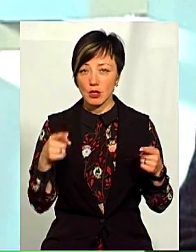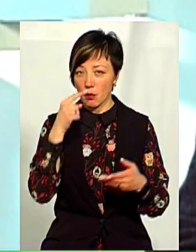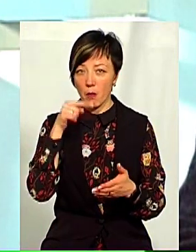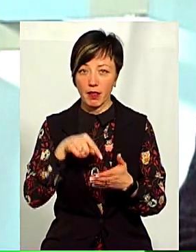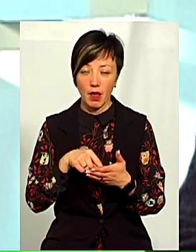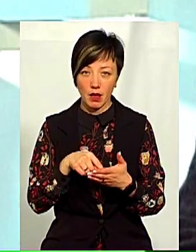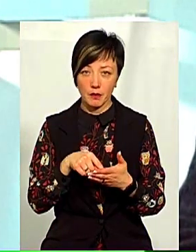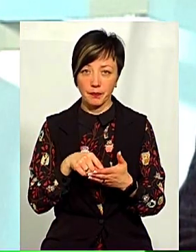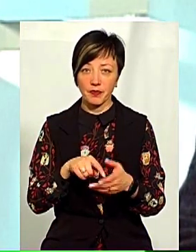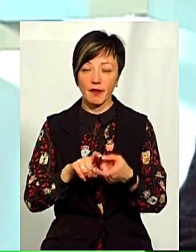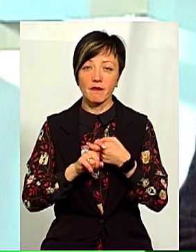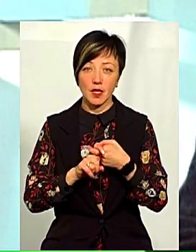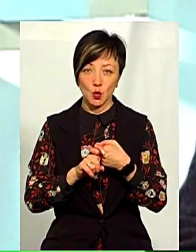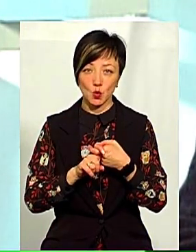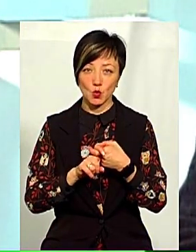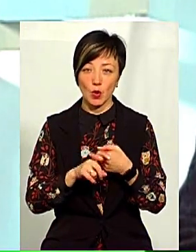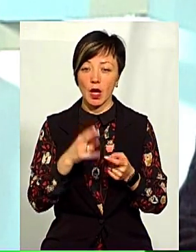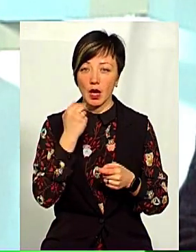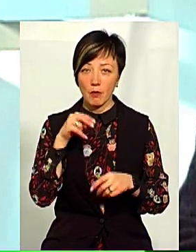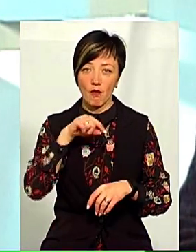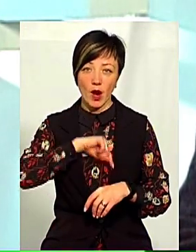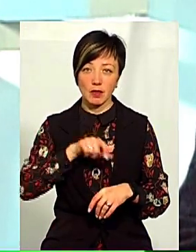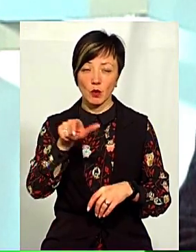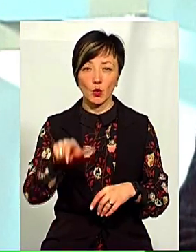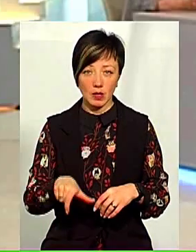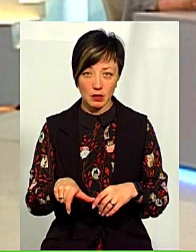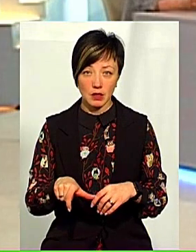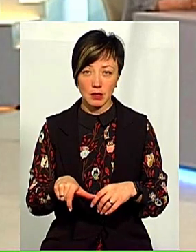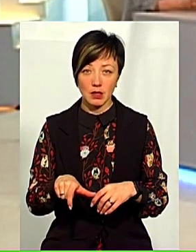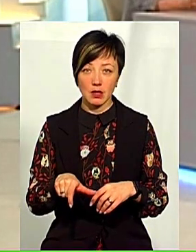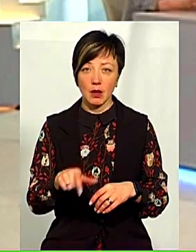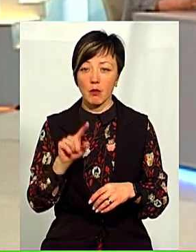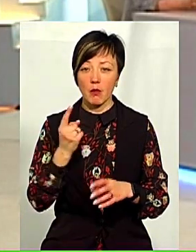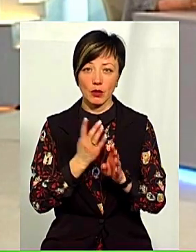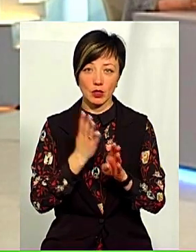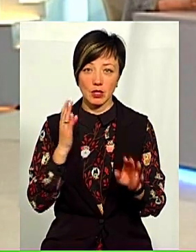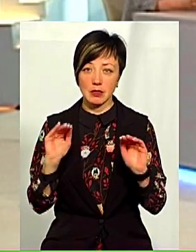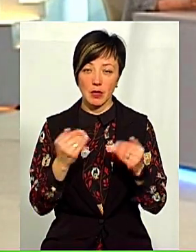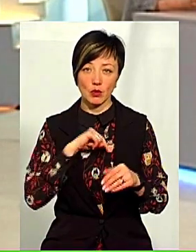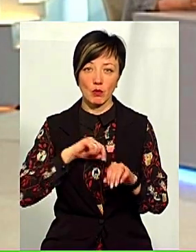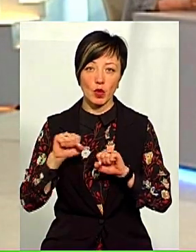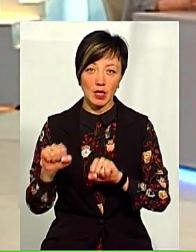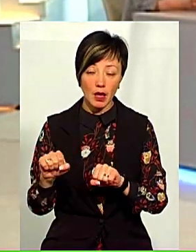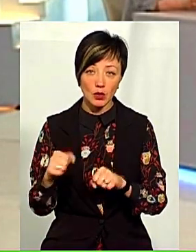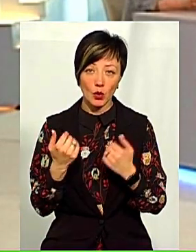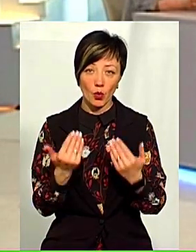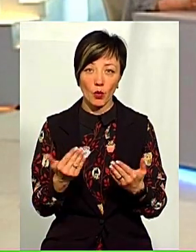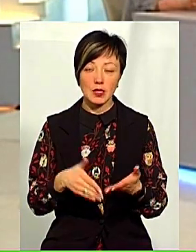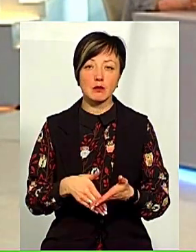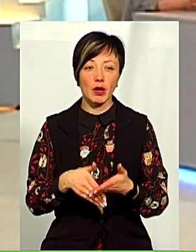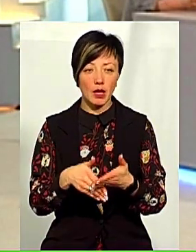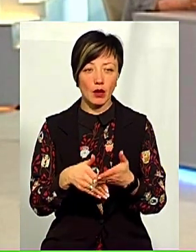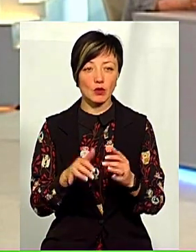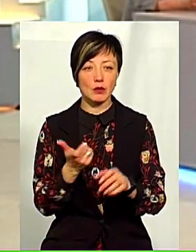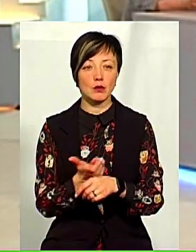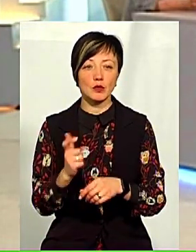попадання вірусу грипу в організм людини, вони, по-перше, зменшують імунітет його і сприяють